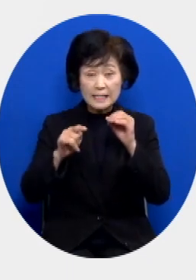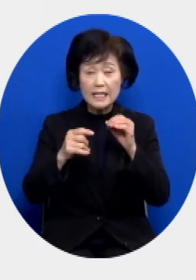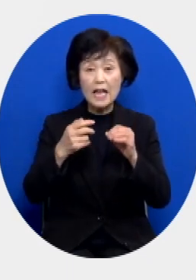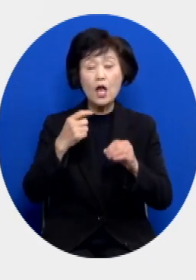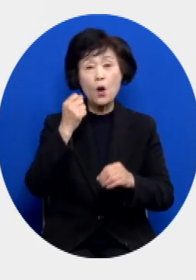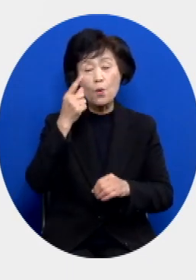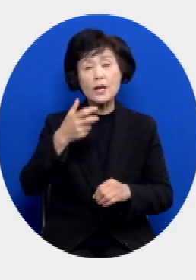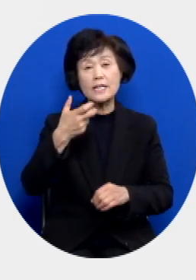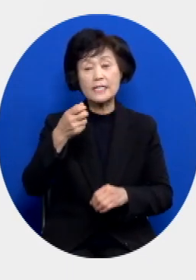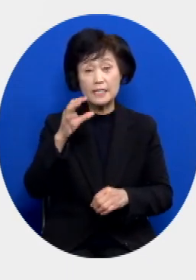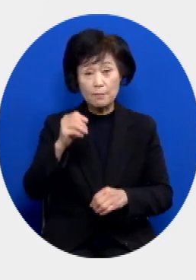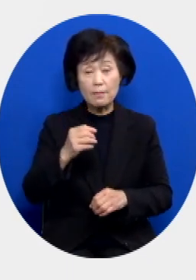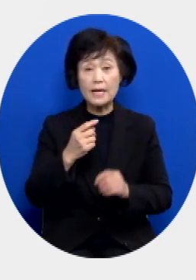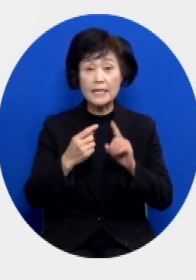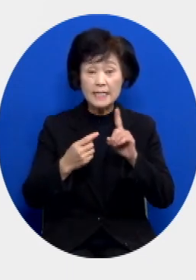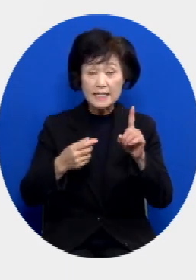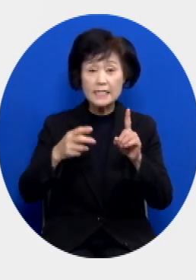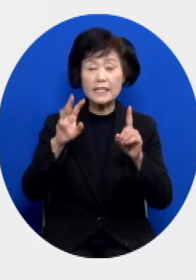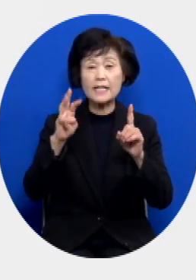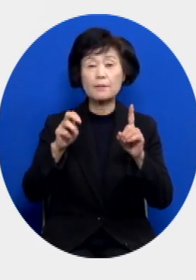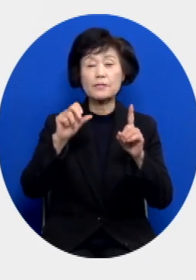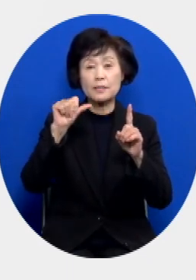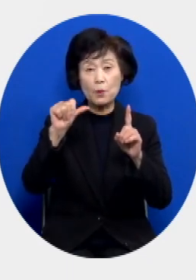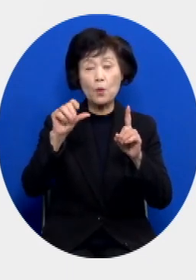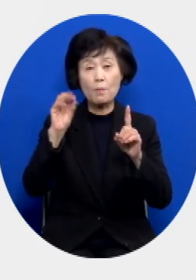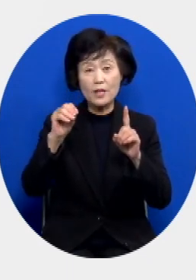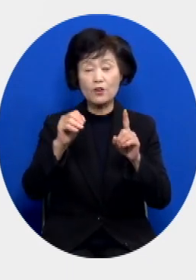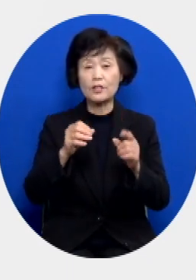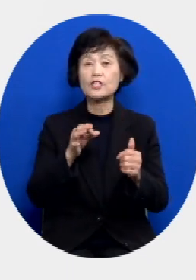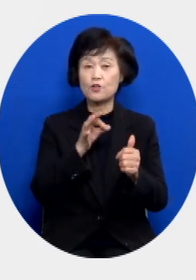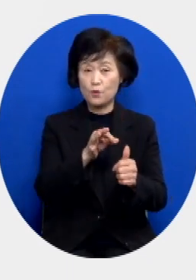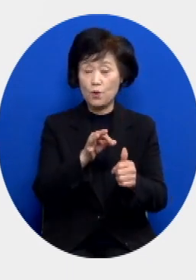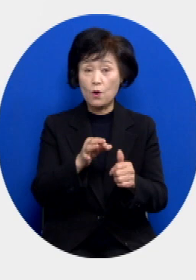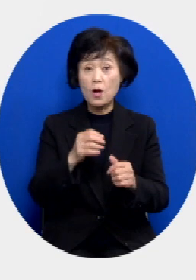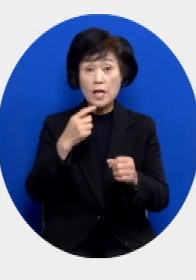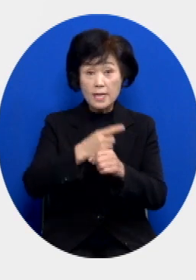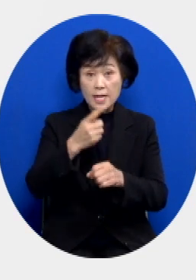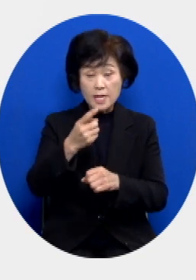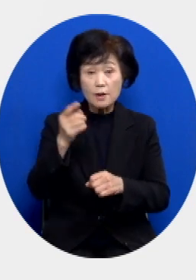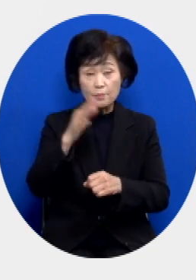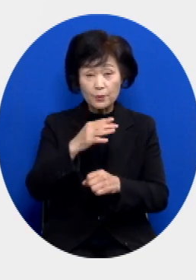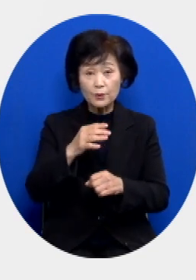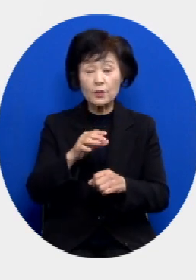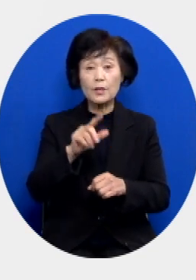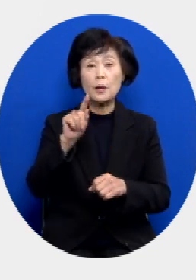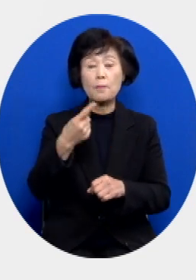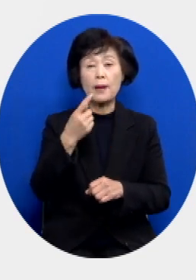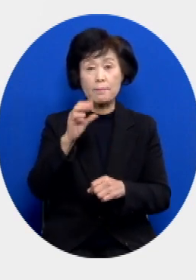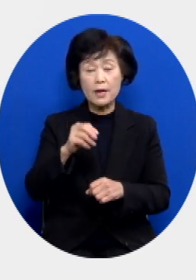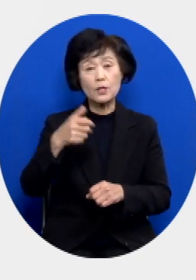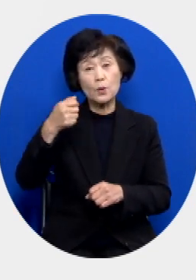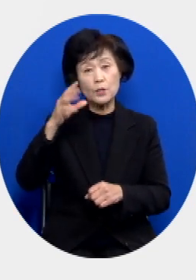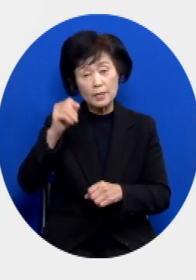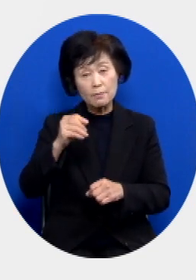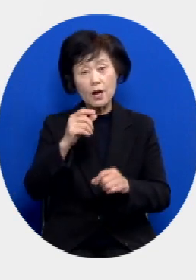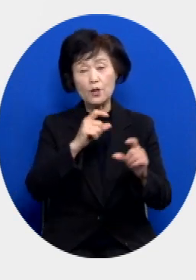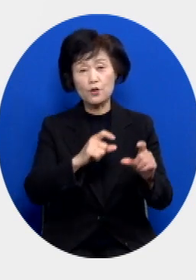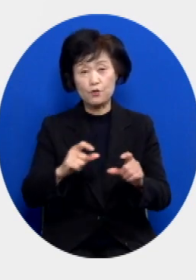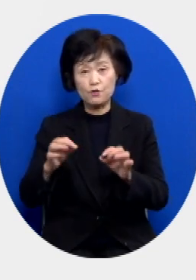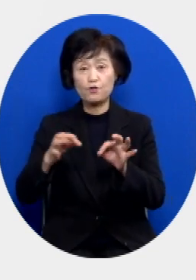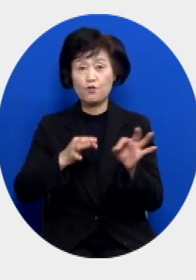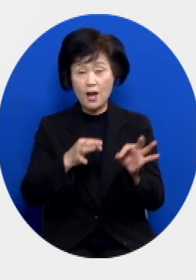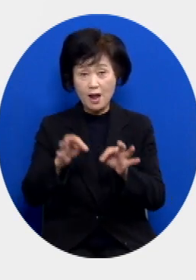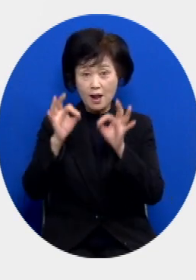월 70만원 1세에는 월 35만원이 지급됩니다 내년부터는 각각 월 100만원 50만원으로 추가 인상할